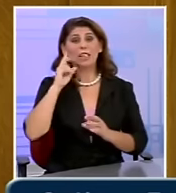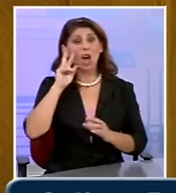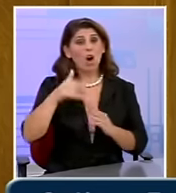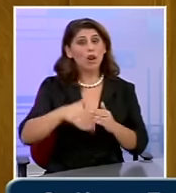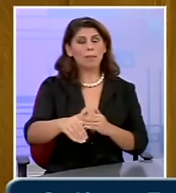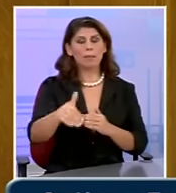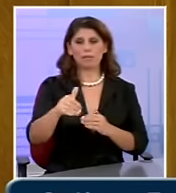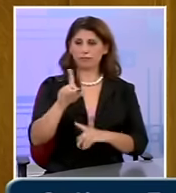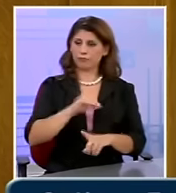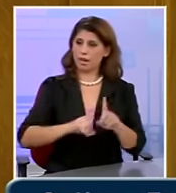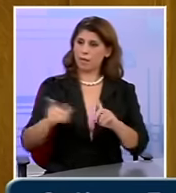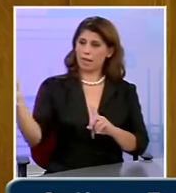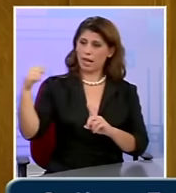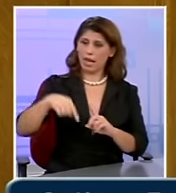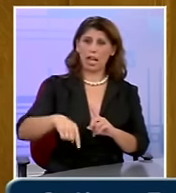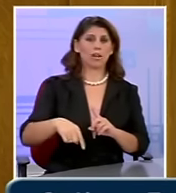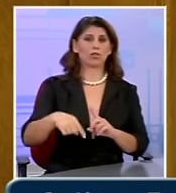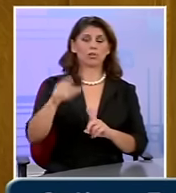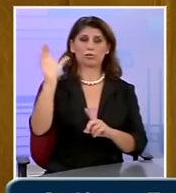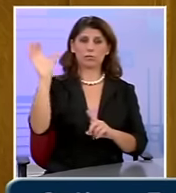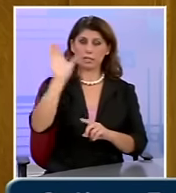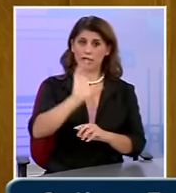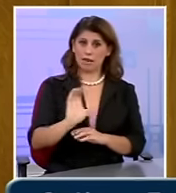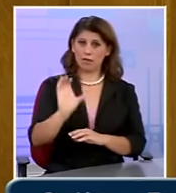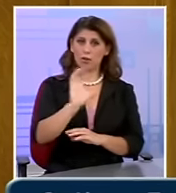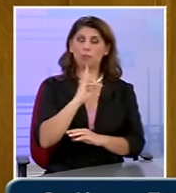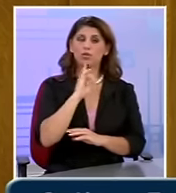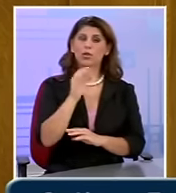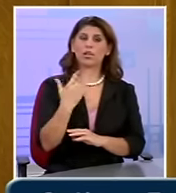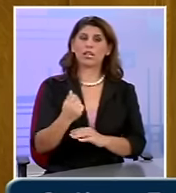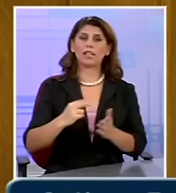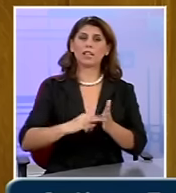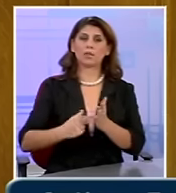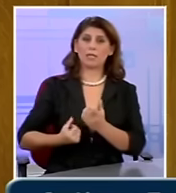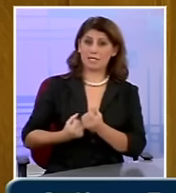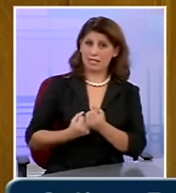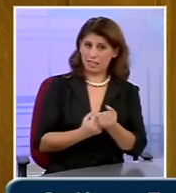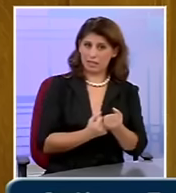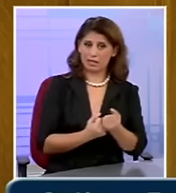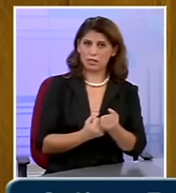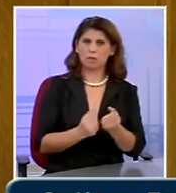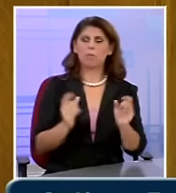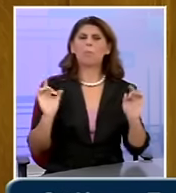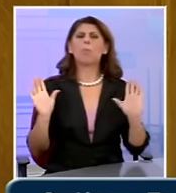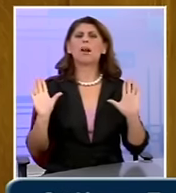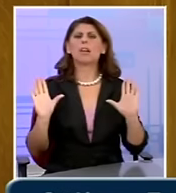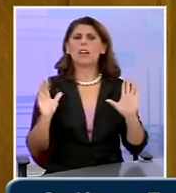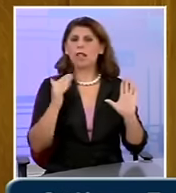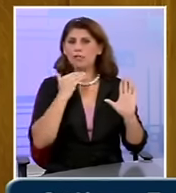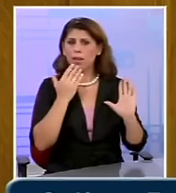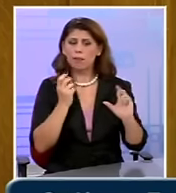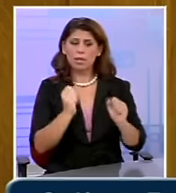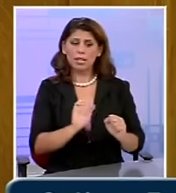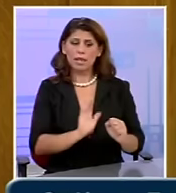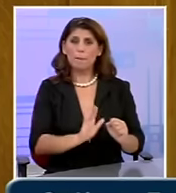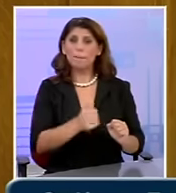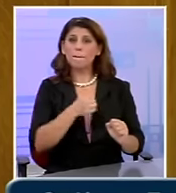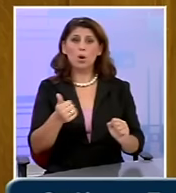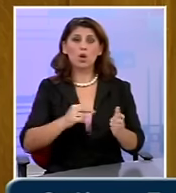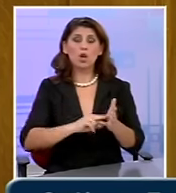Κάποιοι έρχονται στην Ευρώπη για να έχουν απλώς οικονομική στήριξη και κανείς δεν μπορεί να παραμείνει στην Ευρώπη μόνο